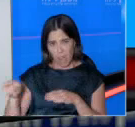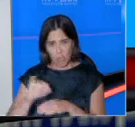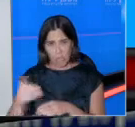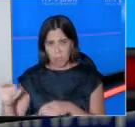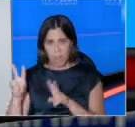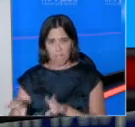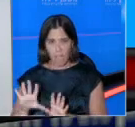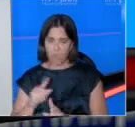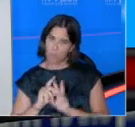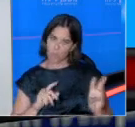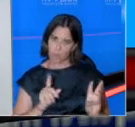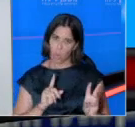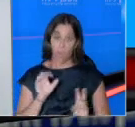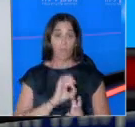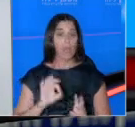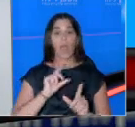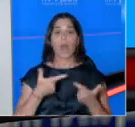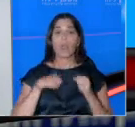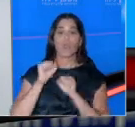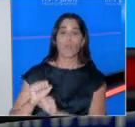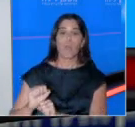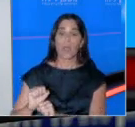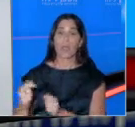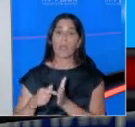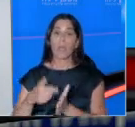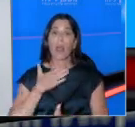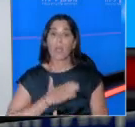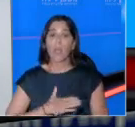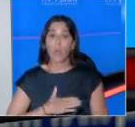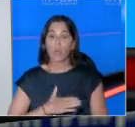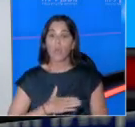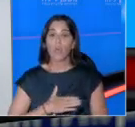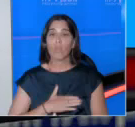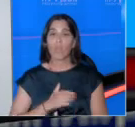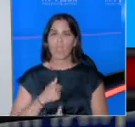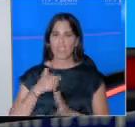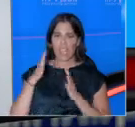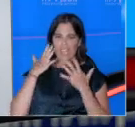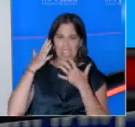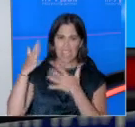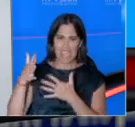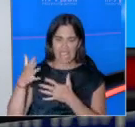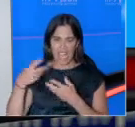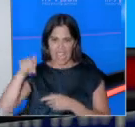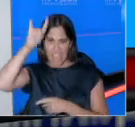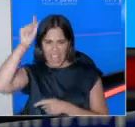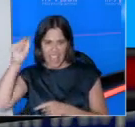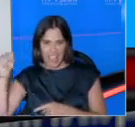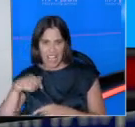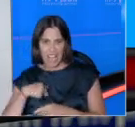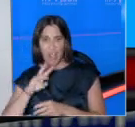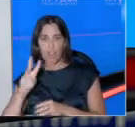ממשלת שמאל. ועדיין, למה אני תומכת בממשלה הזאת? כי אני רוצה שהדמוניזציה של שמאל ימין במדינה